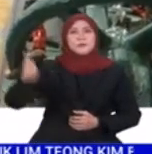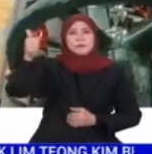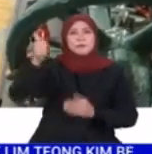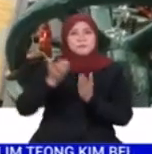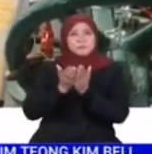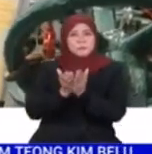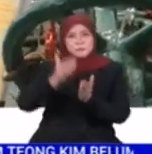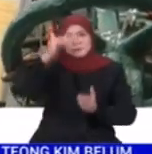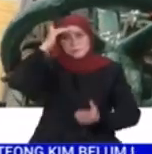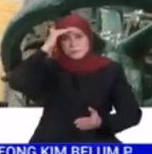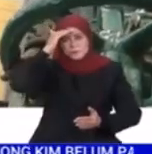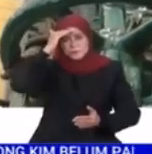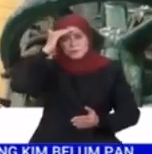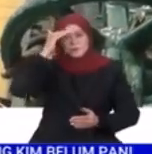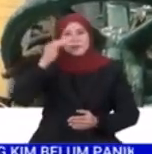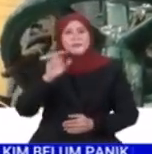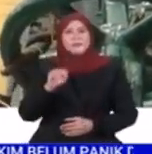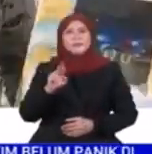maritim laks